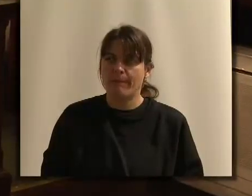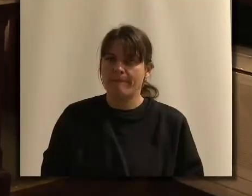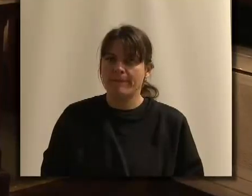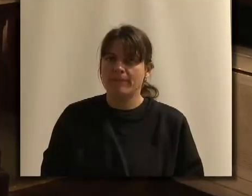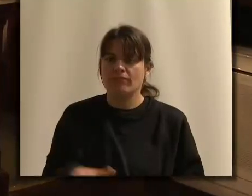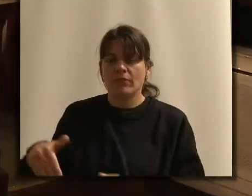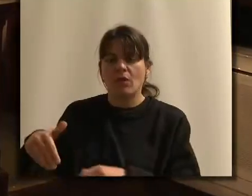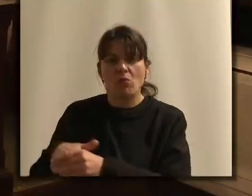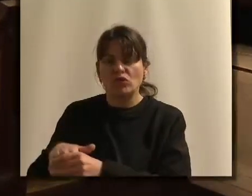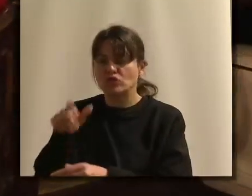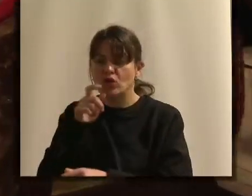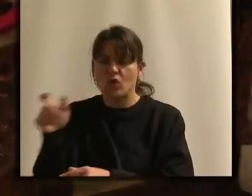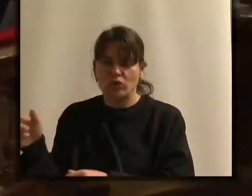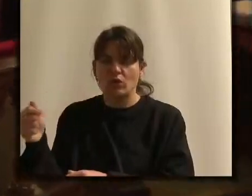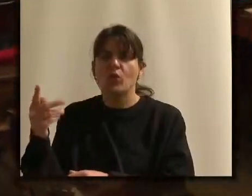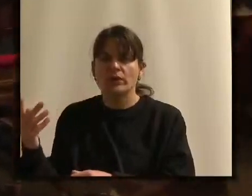Vots en contra?